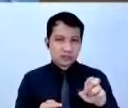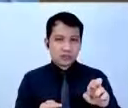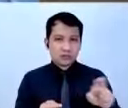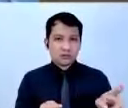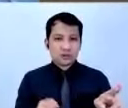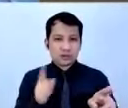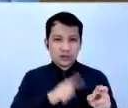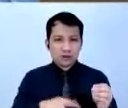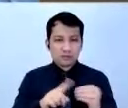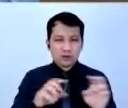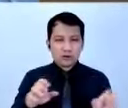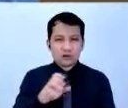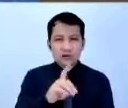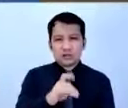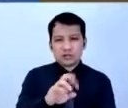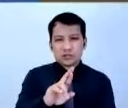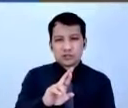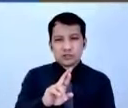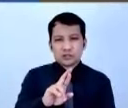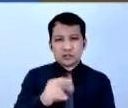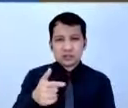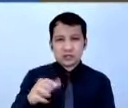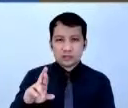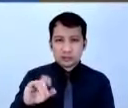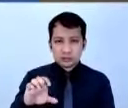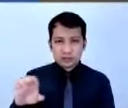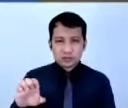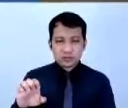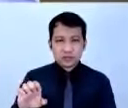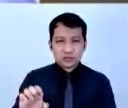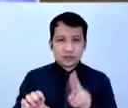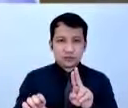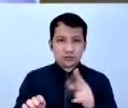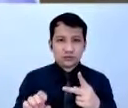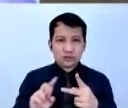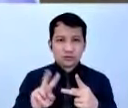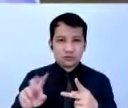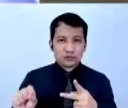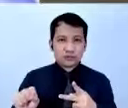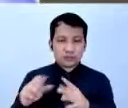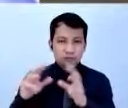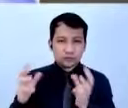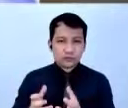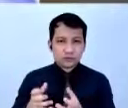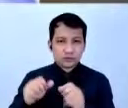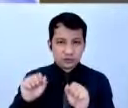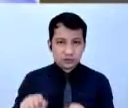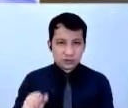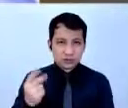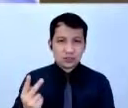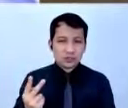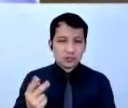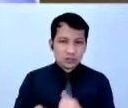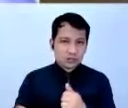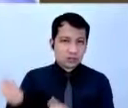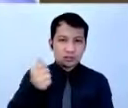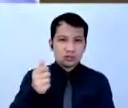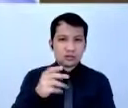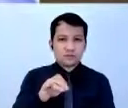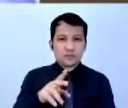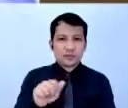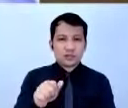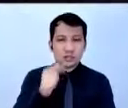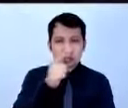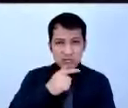Race UK vs. The World Season 2. Sa latest episode, nanalo si Marina sa lip-sync battle ng